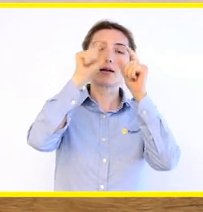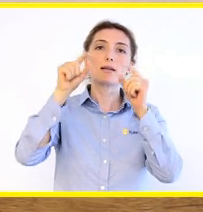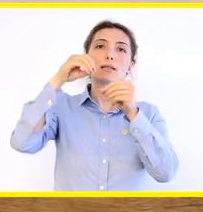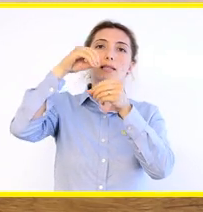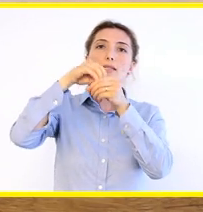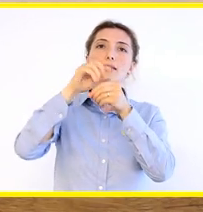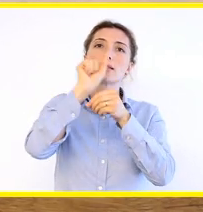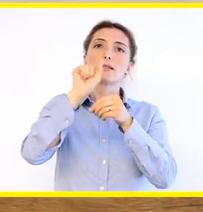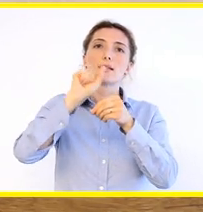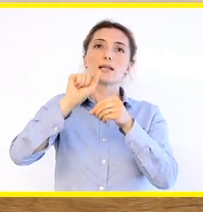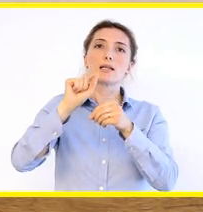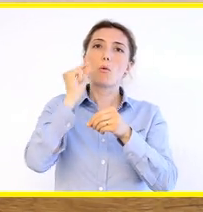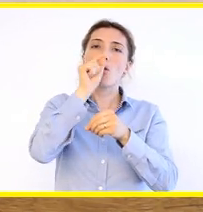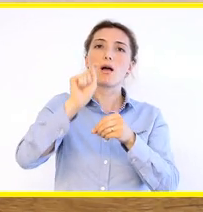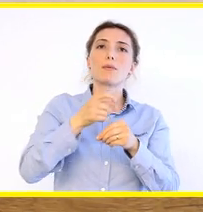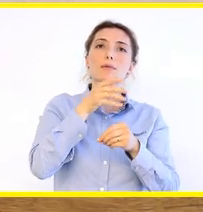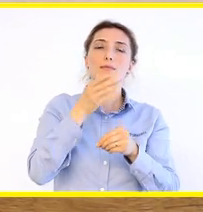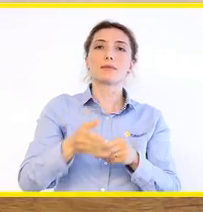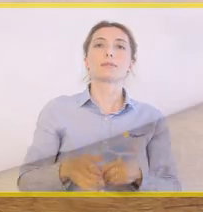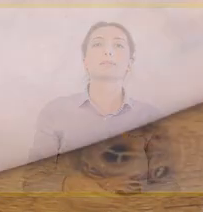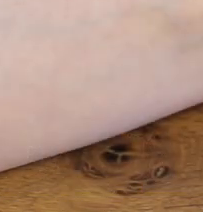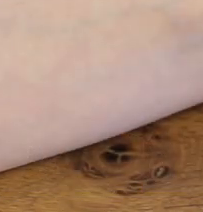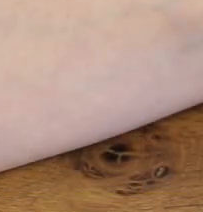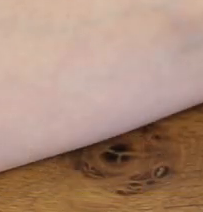çubuğuna yazarak uygulamaya hızlıca ulaşabilirsiniz.